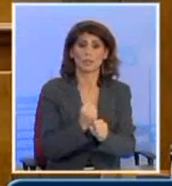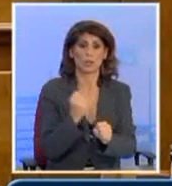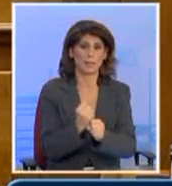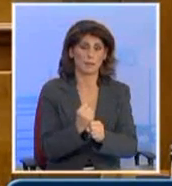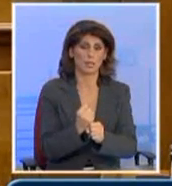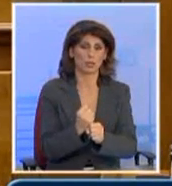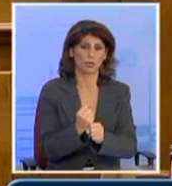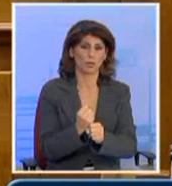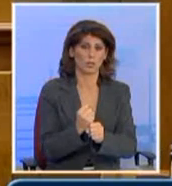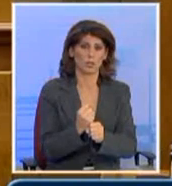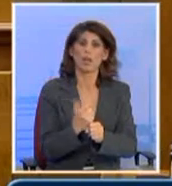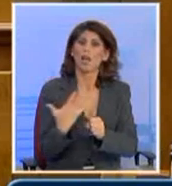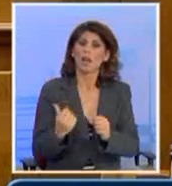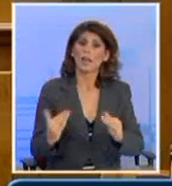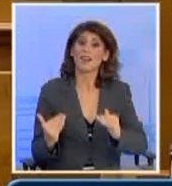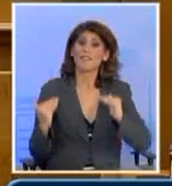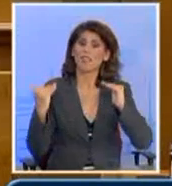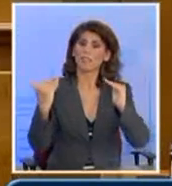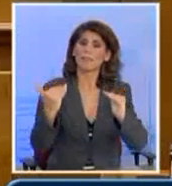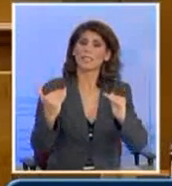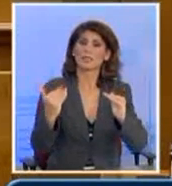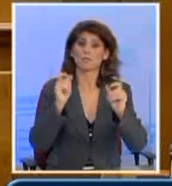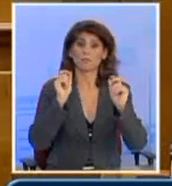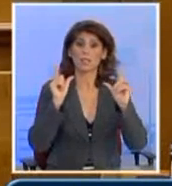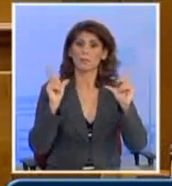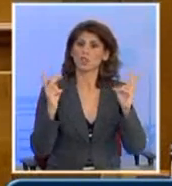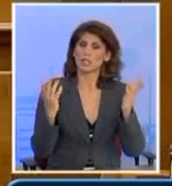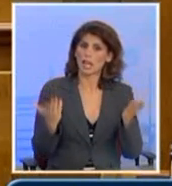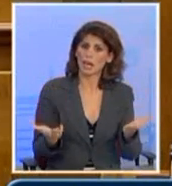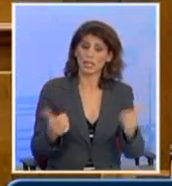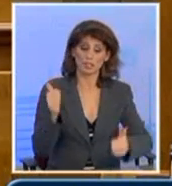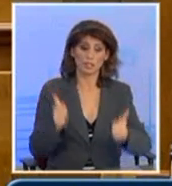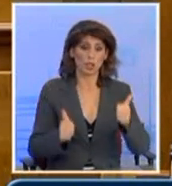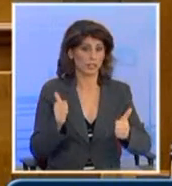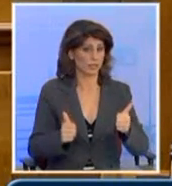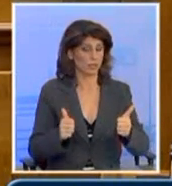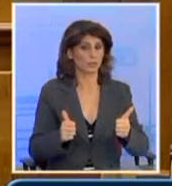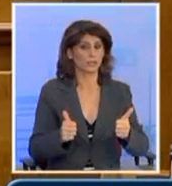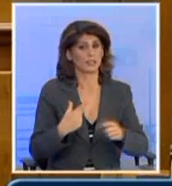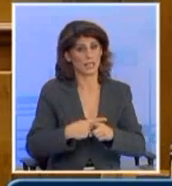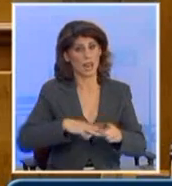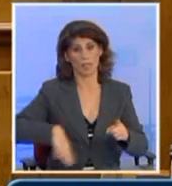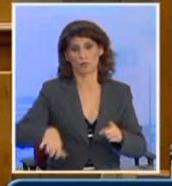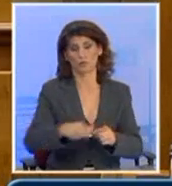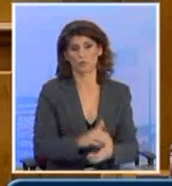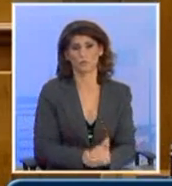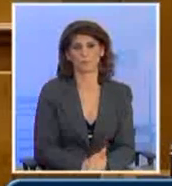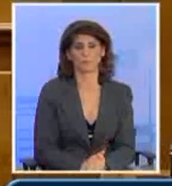επαγγελμάτων, έχει αναβαθμίσει εντυπωσιακά την ανταγωνιστικότητα της χώρας.